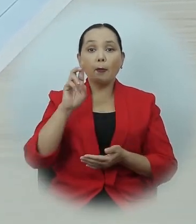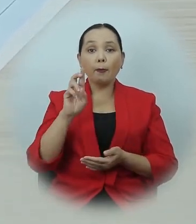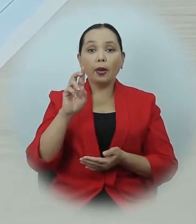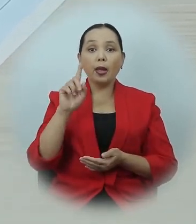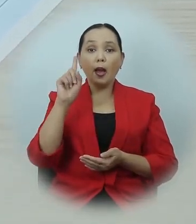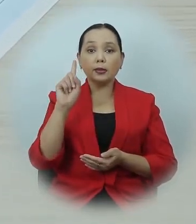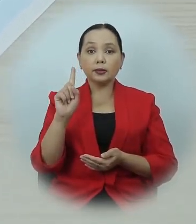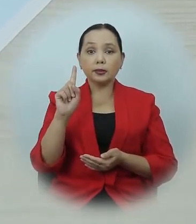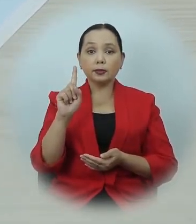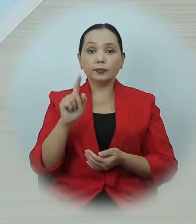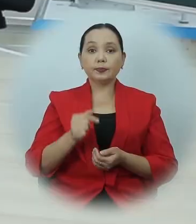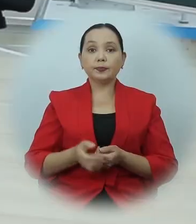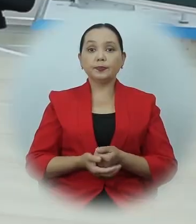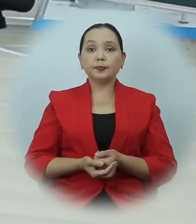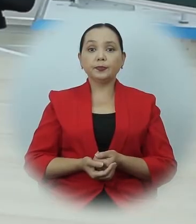B1.